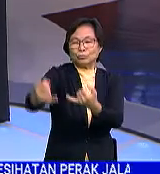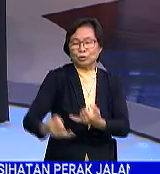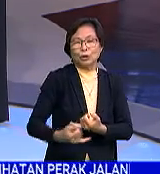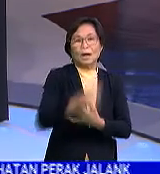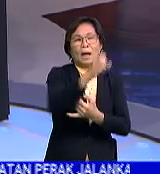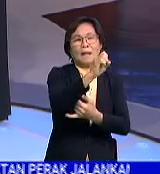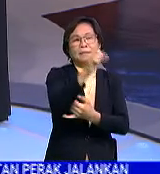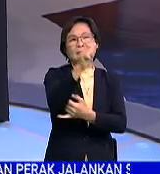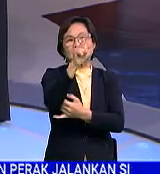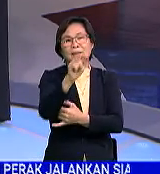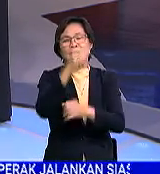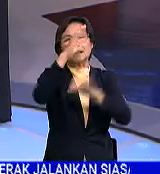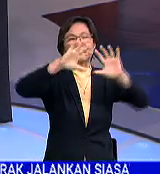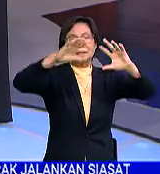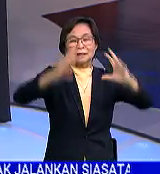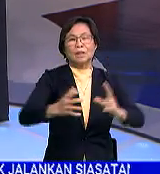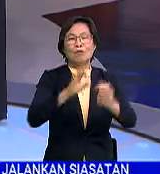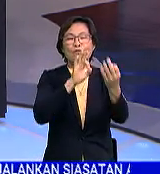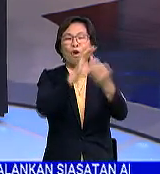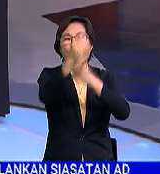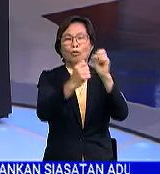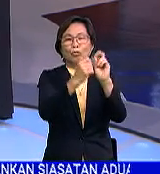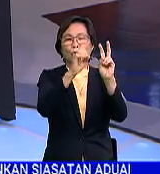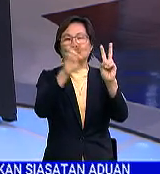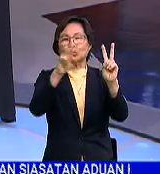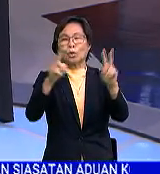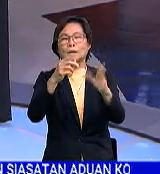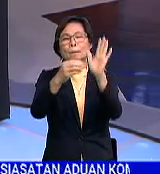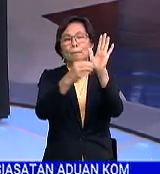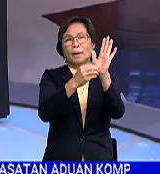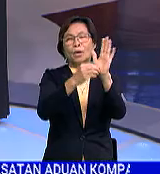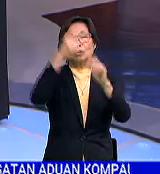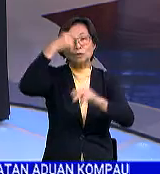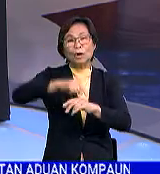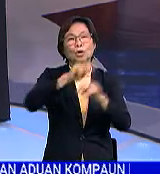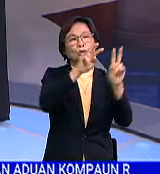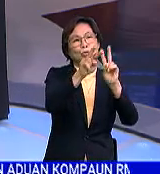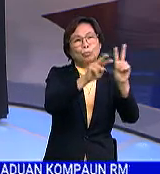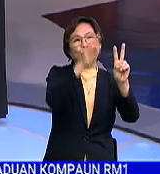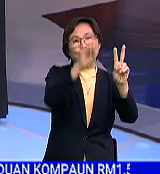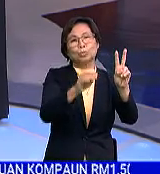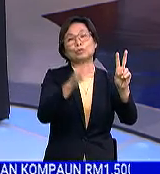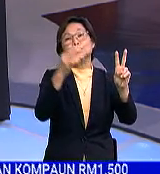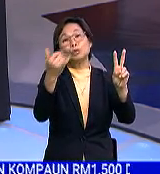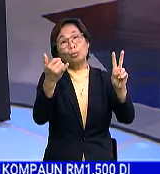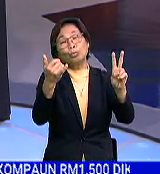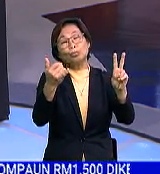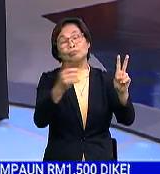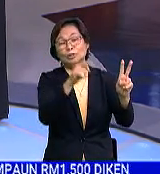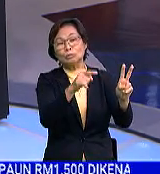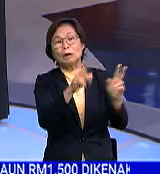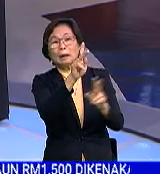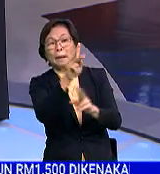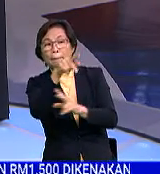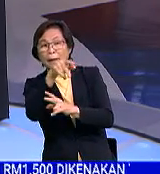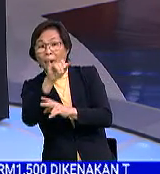SAT International Futsal 2021 di Bangkok, Thailand pada 22 hingga 27 Mei ini. Ia bakal menjadi kayu ukur